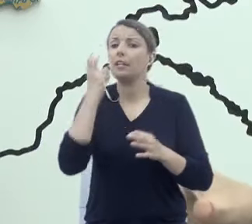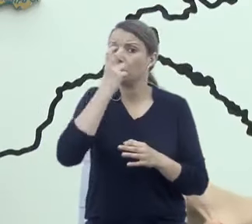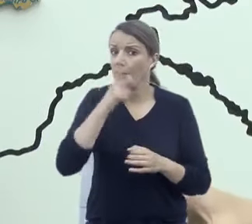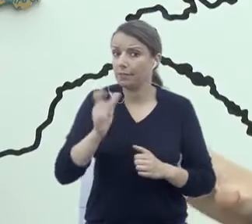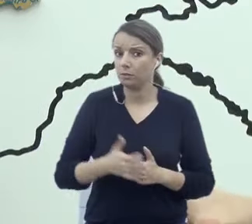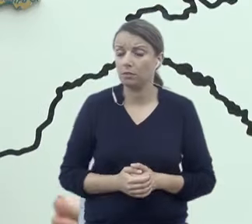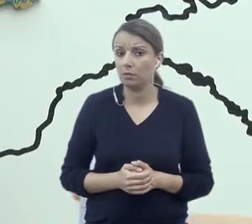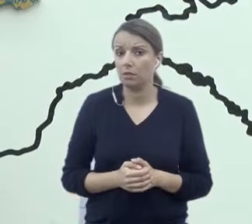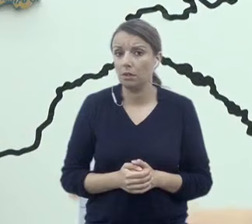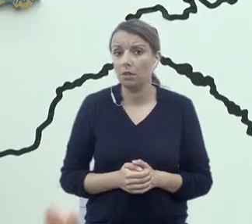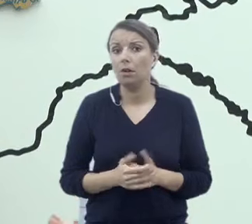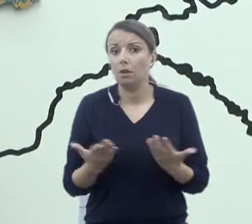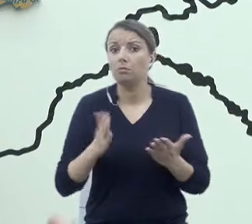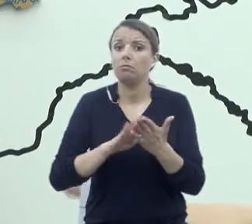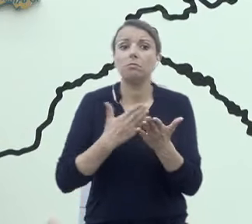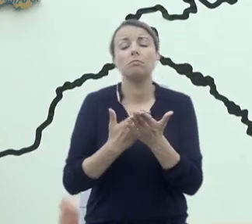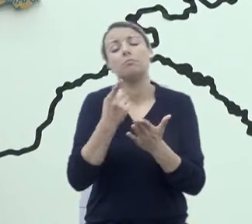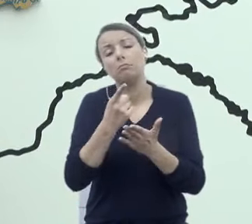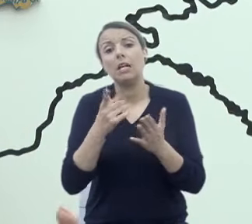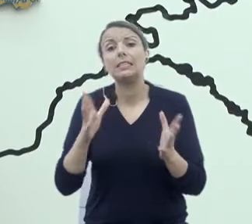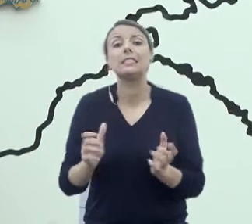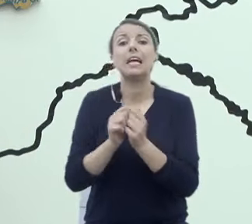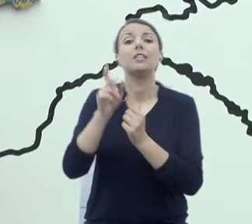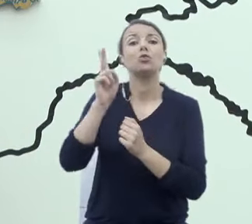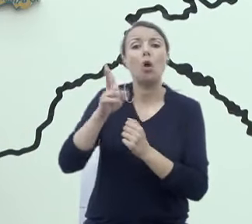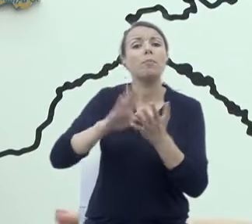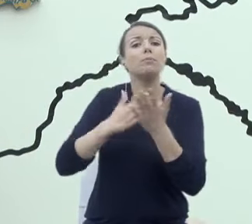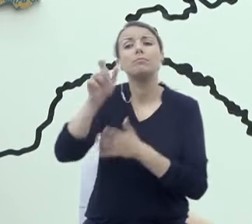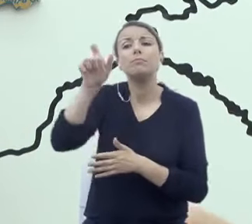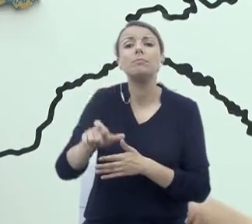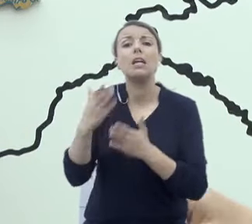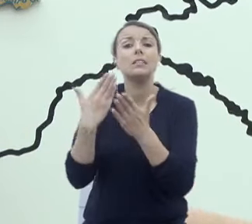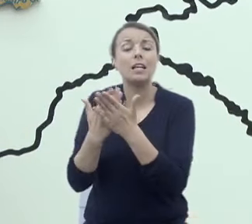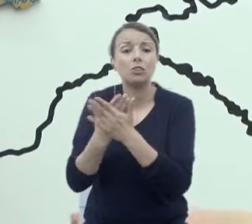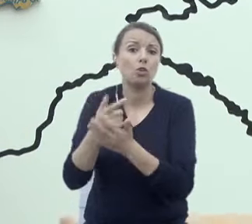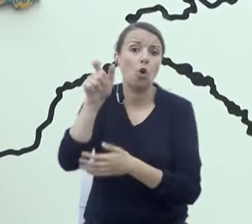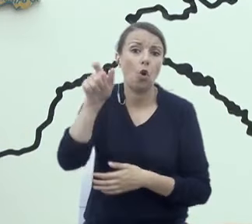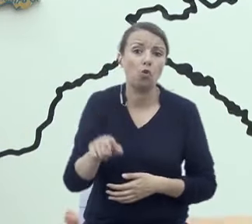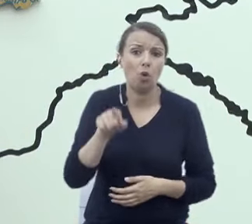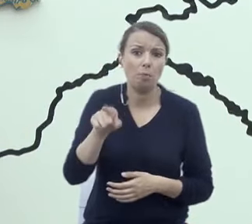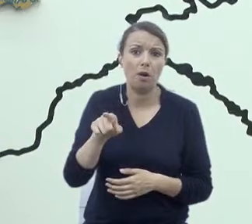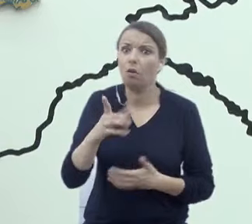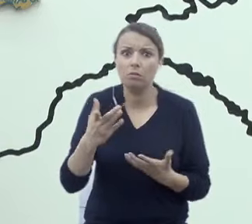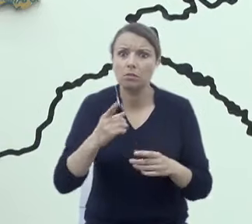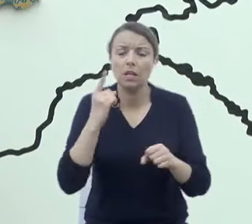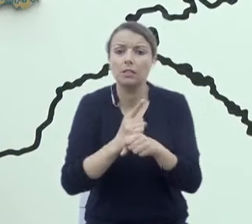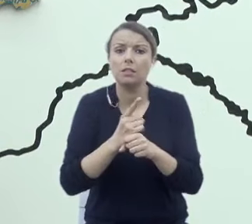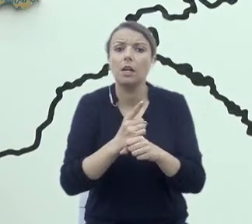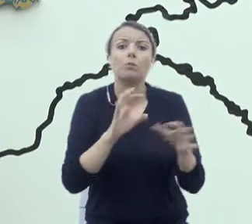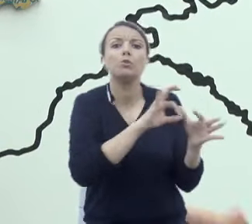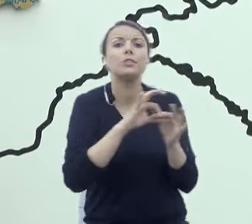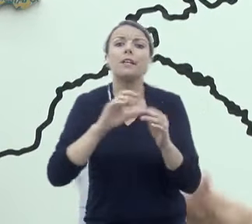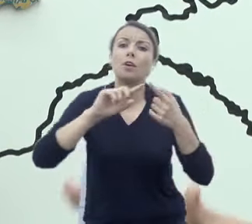oprócz powiedzmy znalezienia kto był, ale zrozumienia dlaczego dana osoba podejmuje w pewnych warunkach